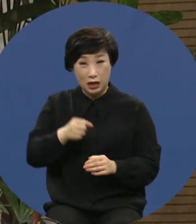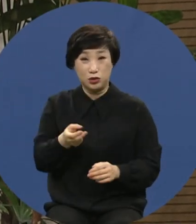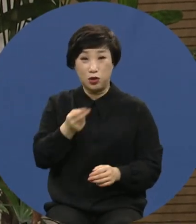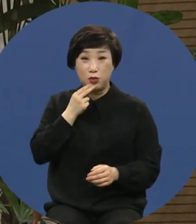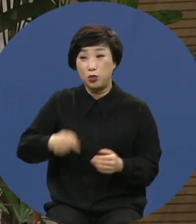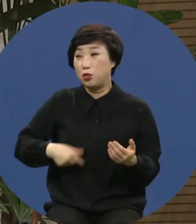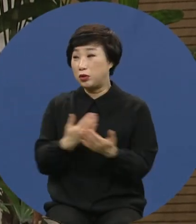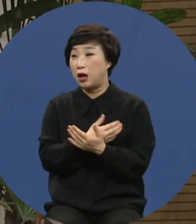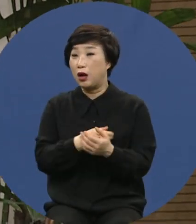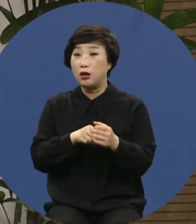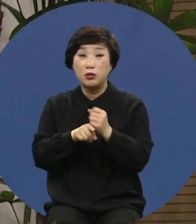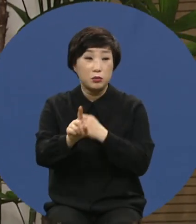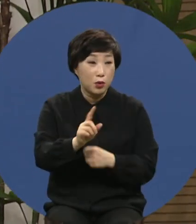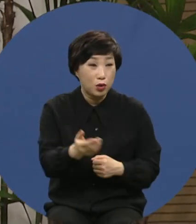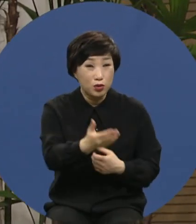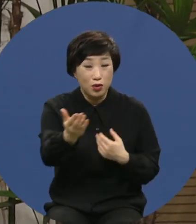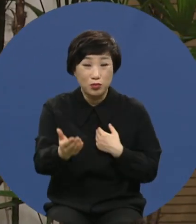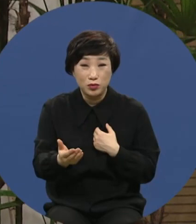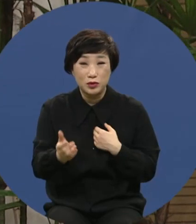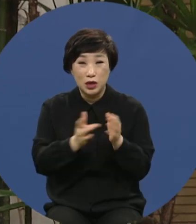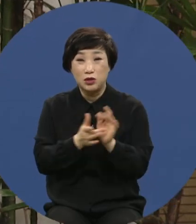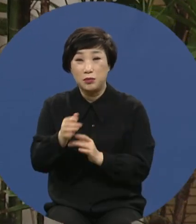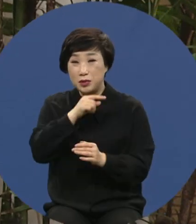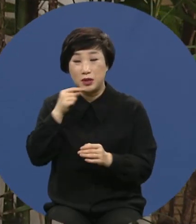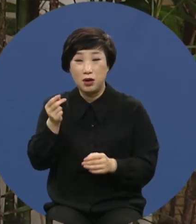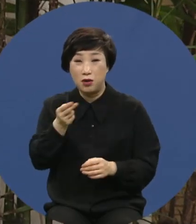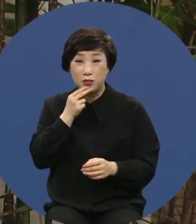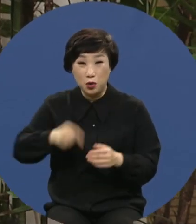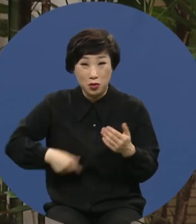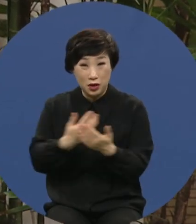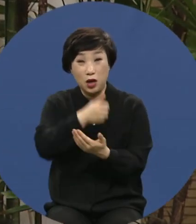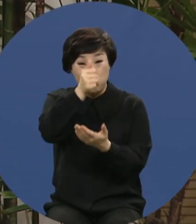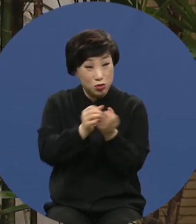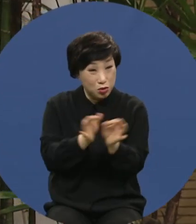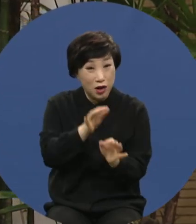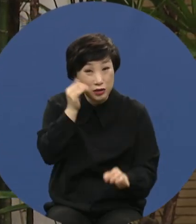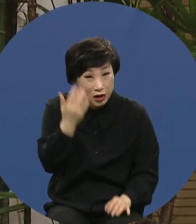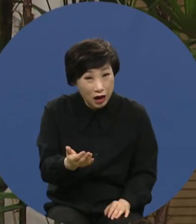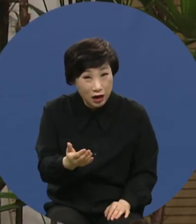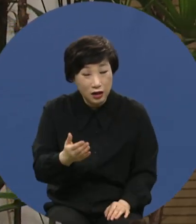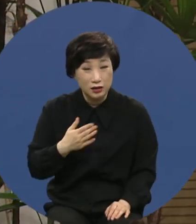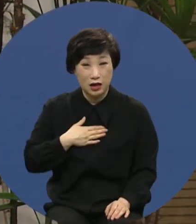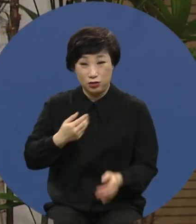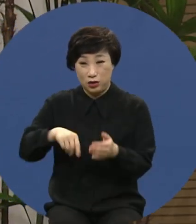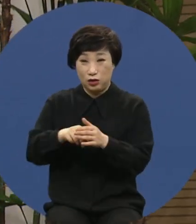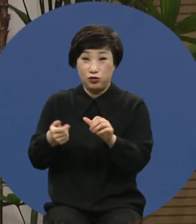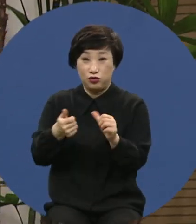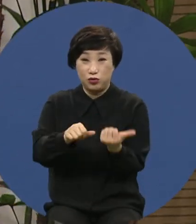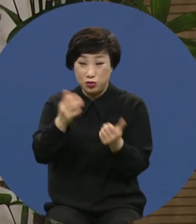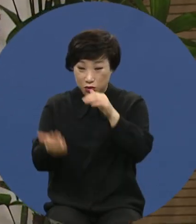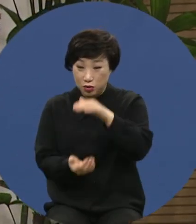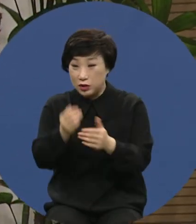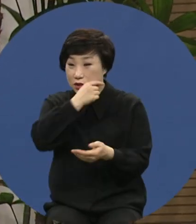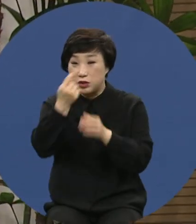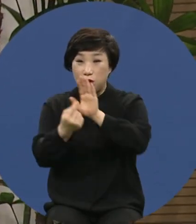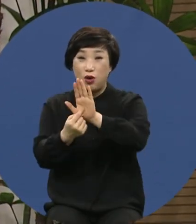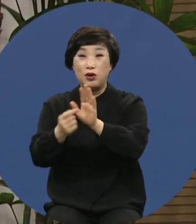응? 예수 피가 없는 회개가 속죄가 있습니까? 나를 위해 죽어주신 최고의 증거는 그의